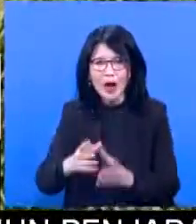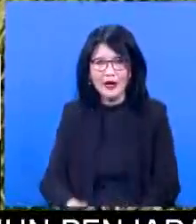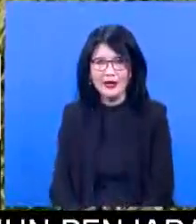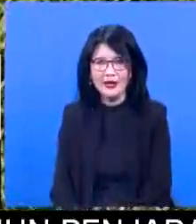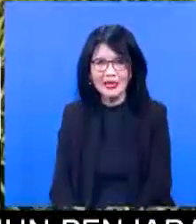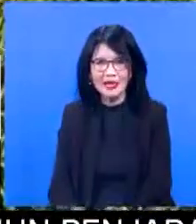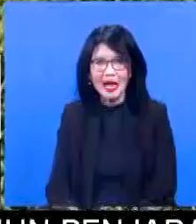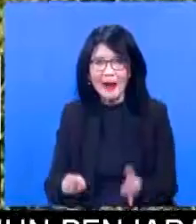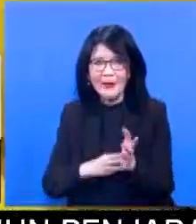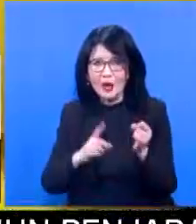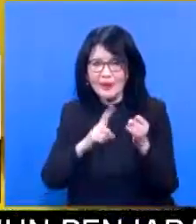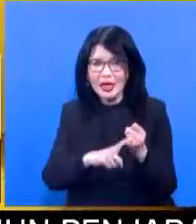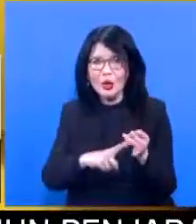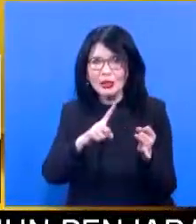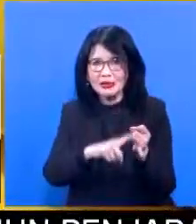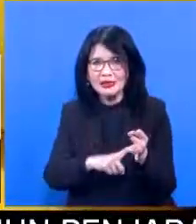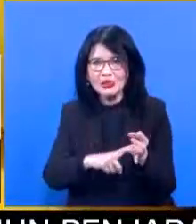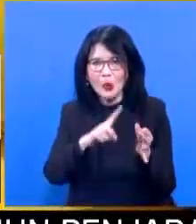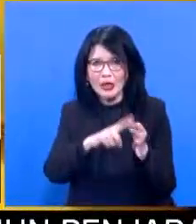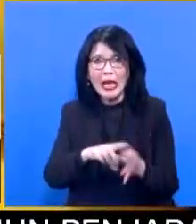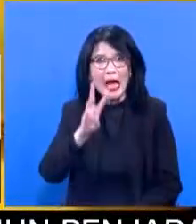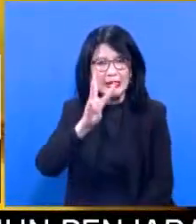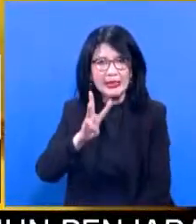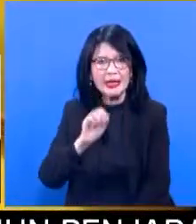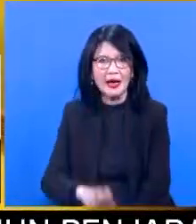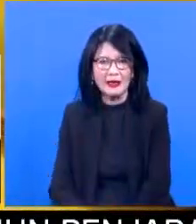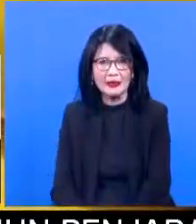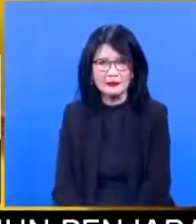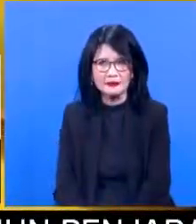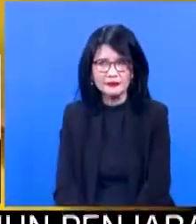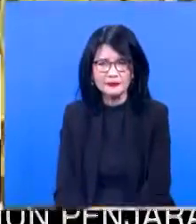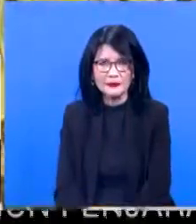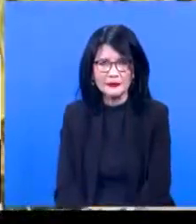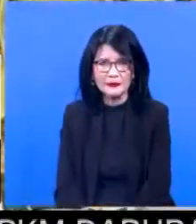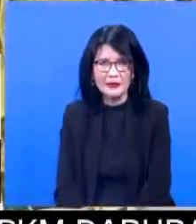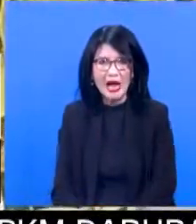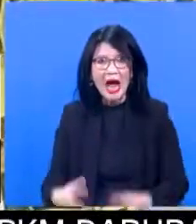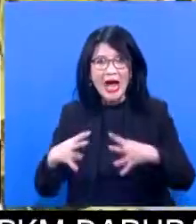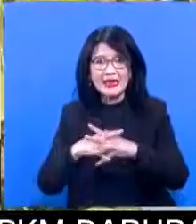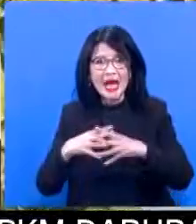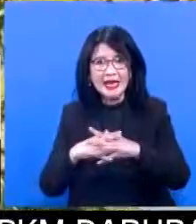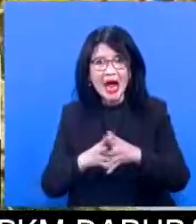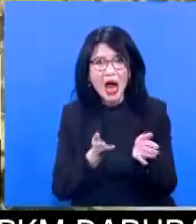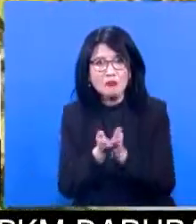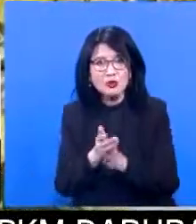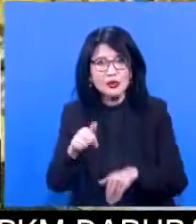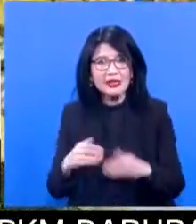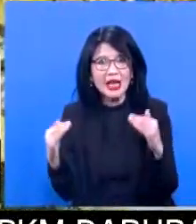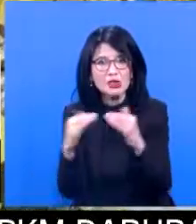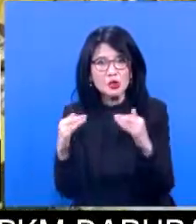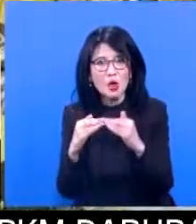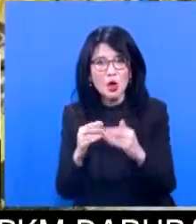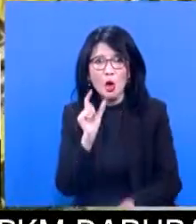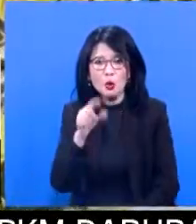yakni melon intanon, melon basket, dan golden melon. Tanah, kualitas tanah di sini cocok untuk kita